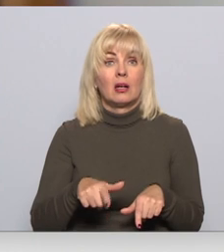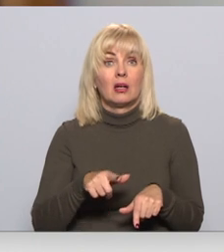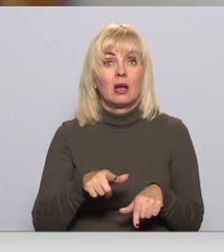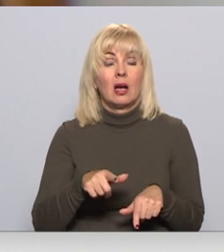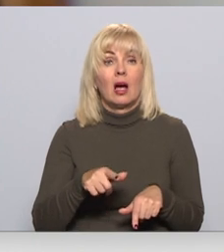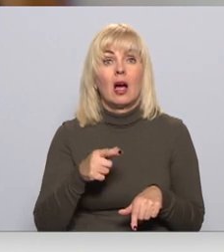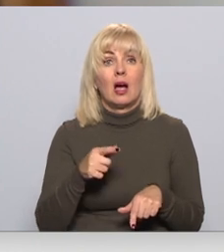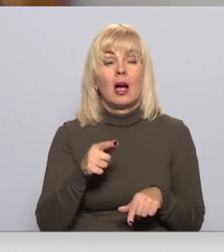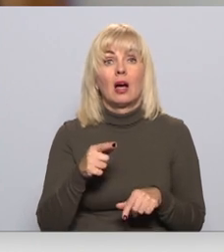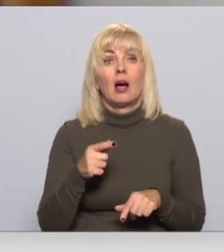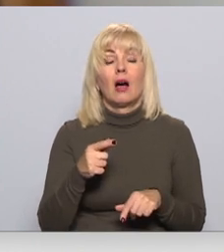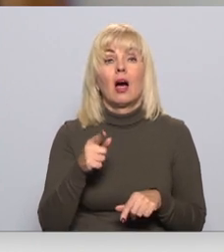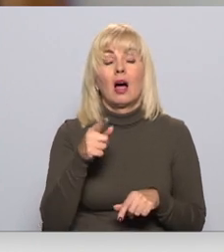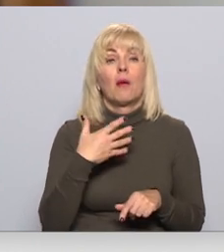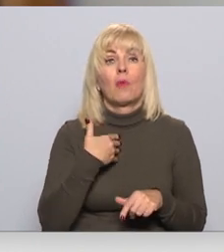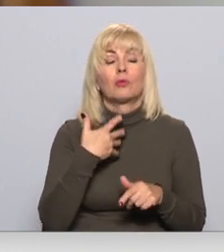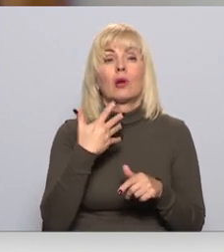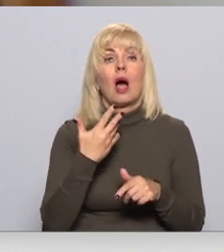top trīniekā Vācija, ir